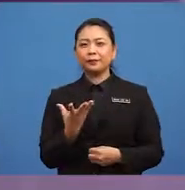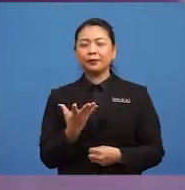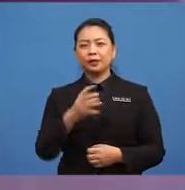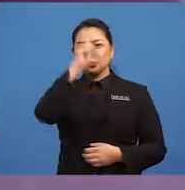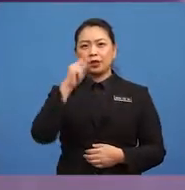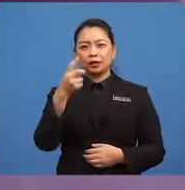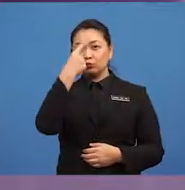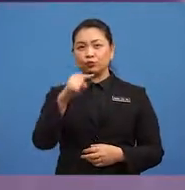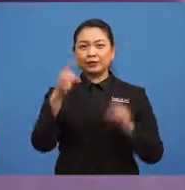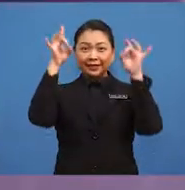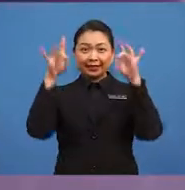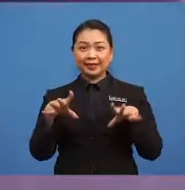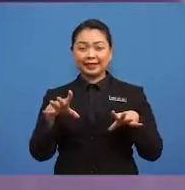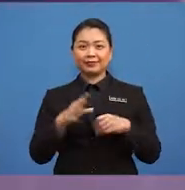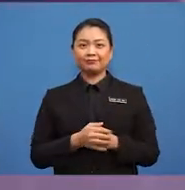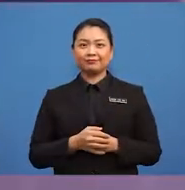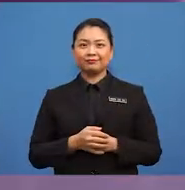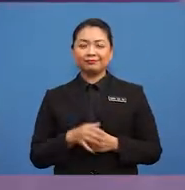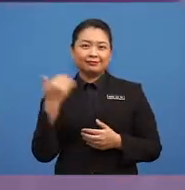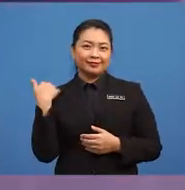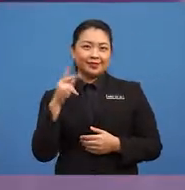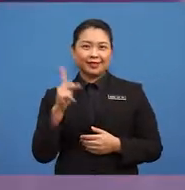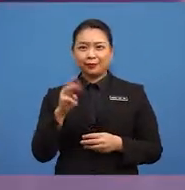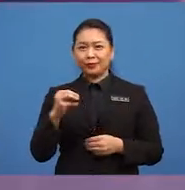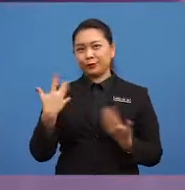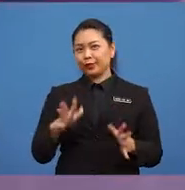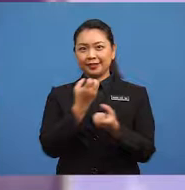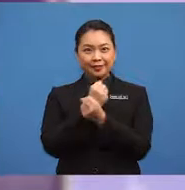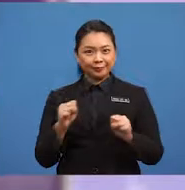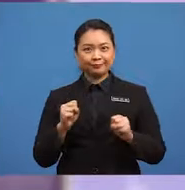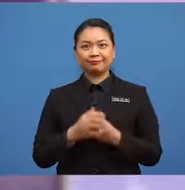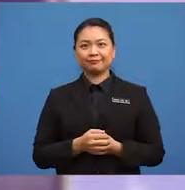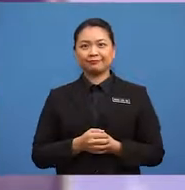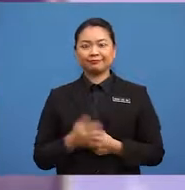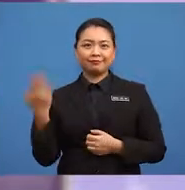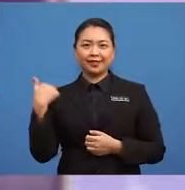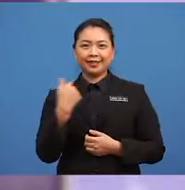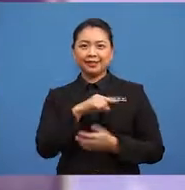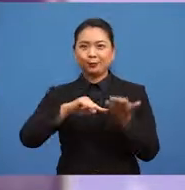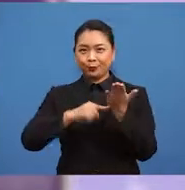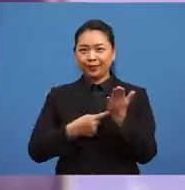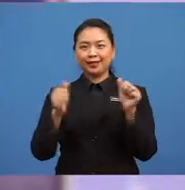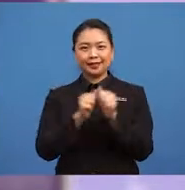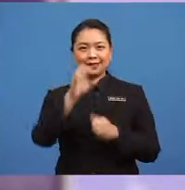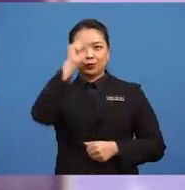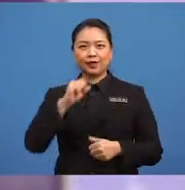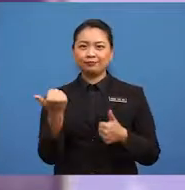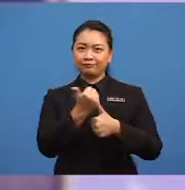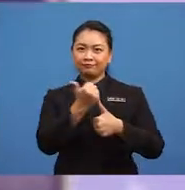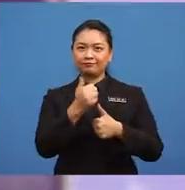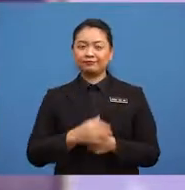menguji pemahaman kita. Adakah murid-murid sudah bersedia? Mari kita mulakan dengan soalan pertama.